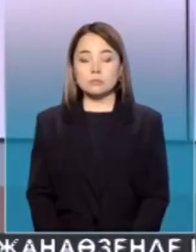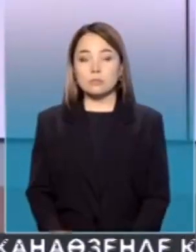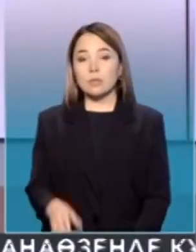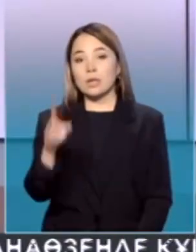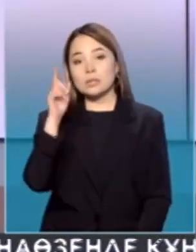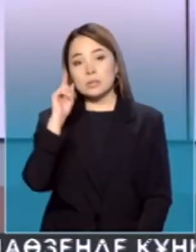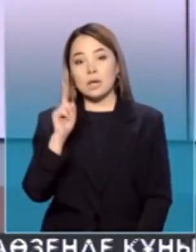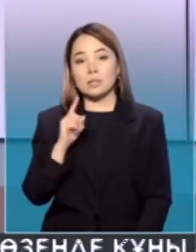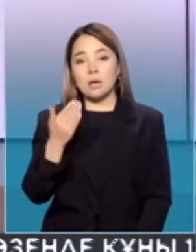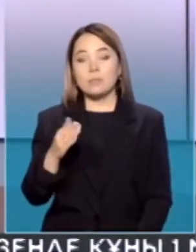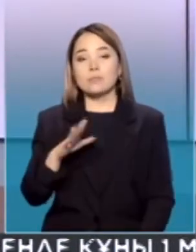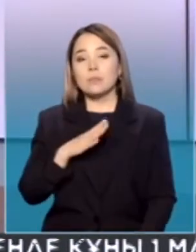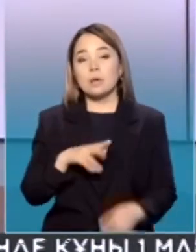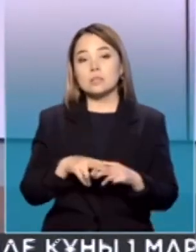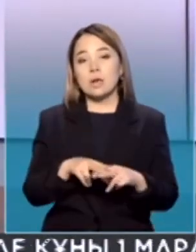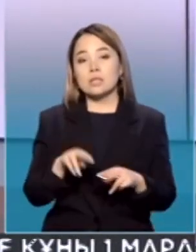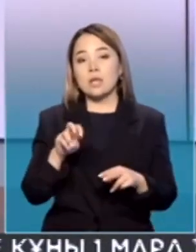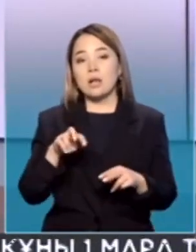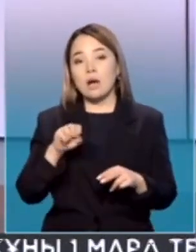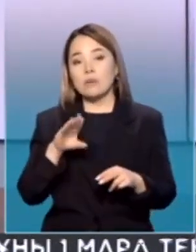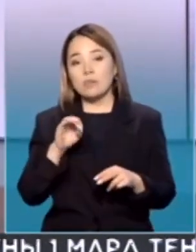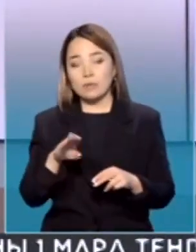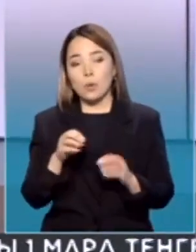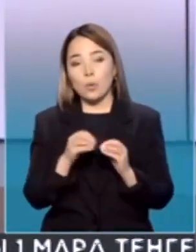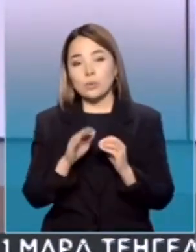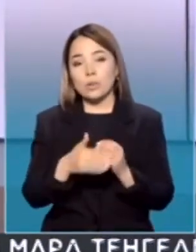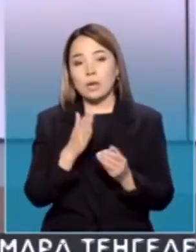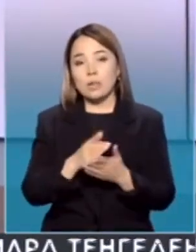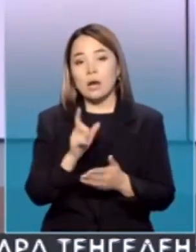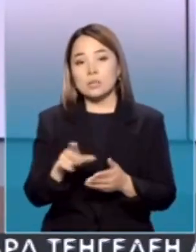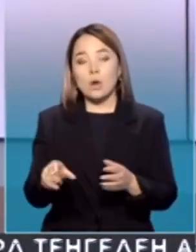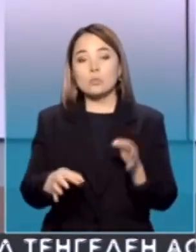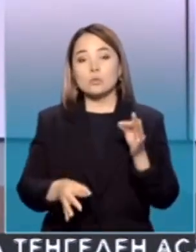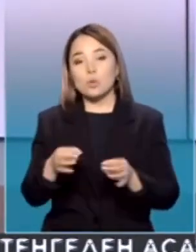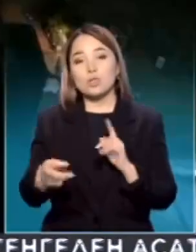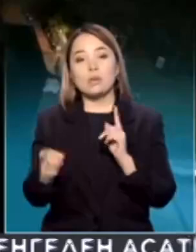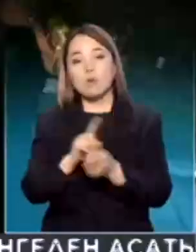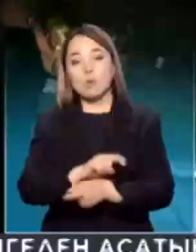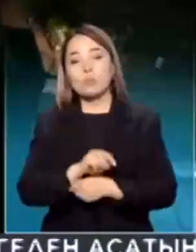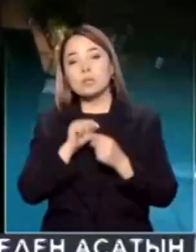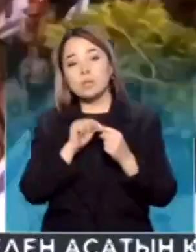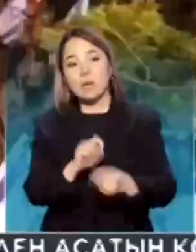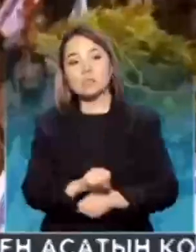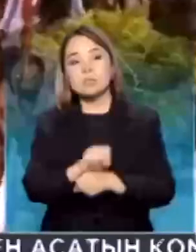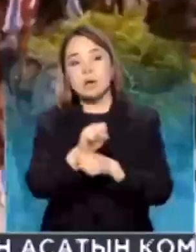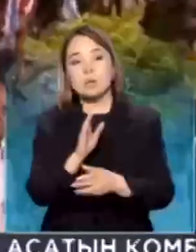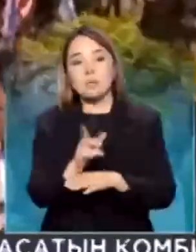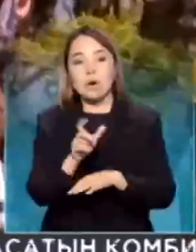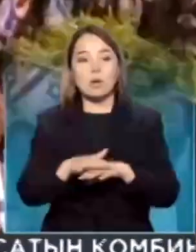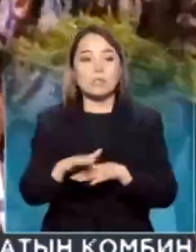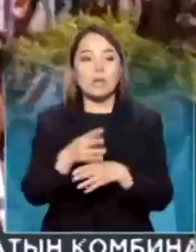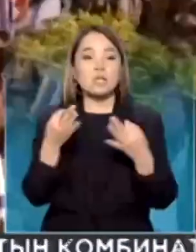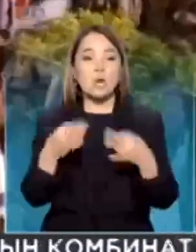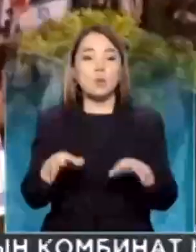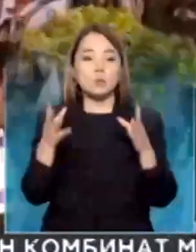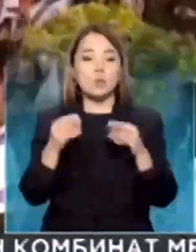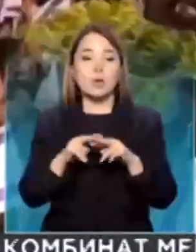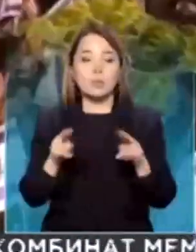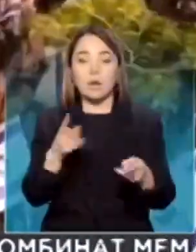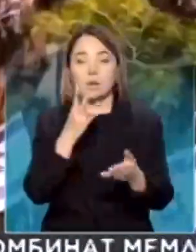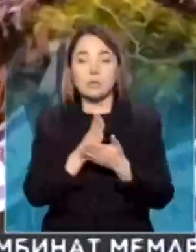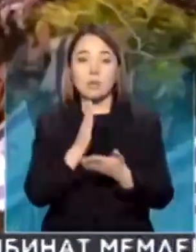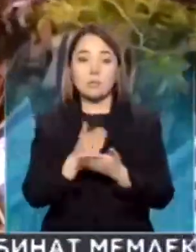Ал Израиль астанасы Тель-Авивте оңдаған мың адам сот реформасына қарсы шеруге шықты. Наразылық акциясы тәуелсіздік күнімен тұспа-тұс